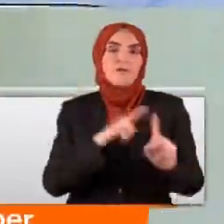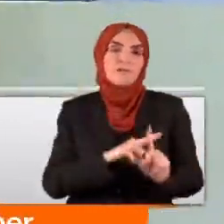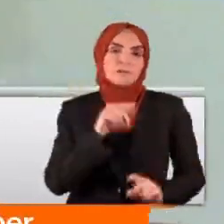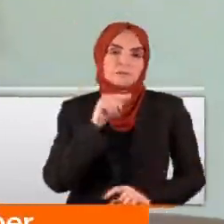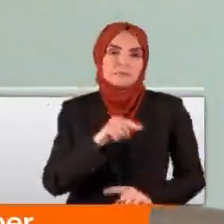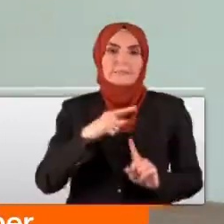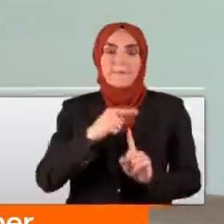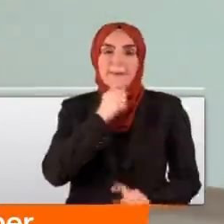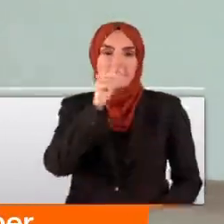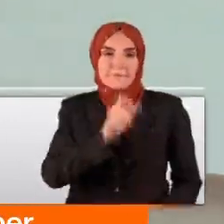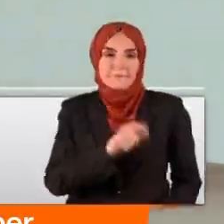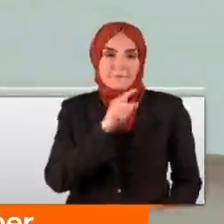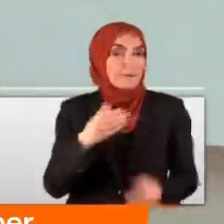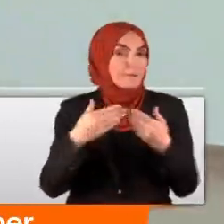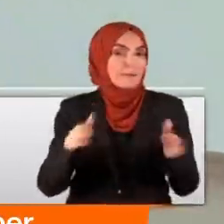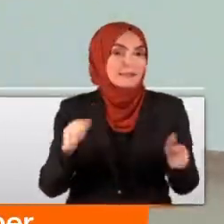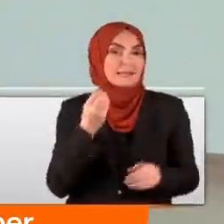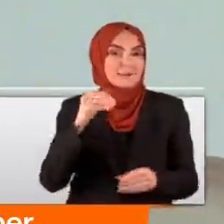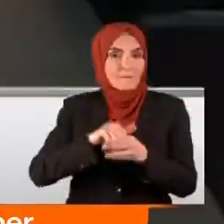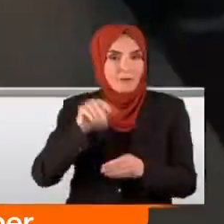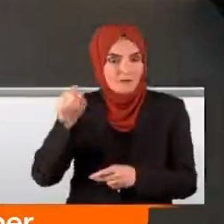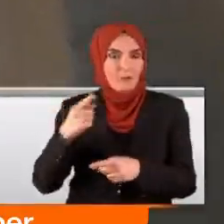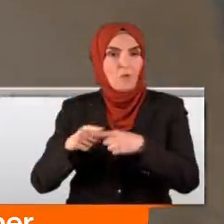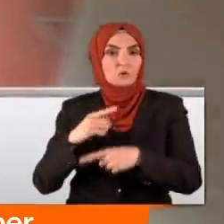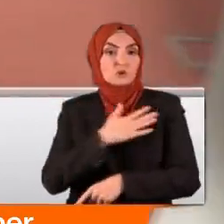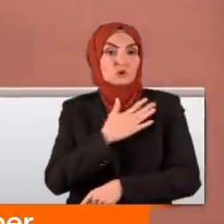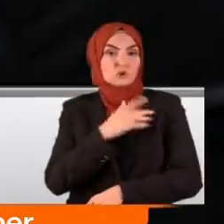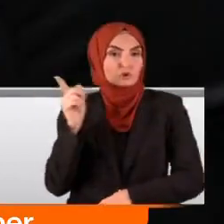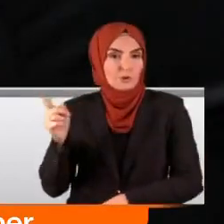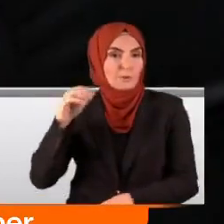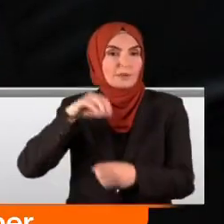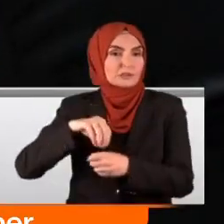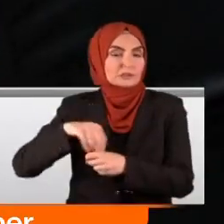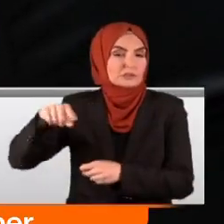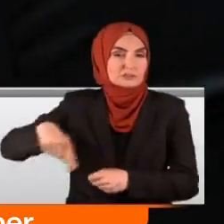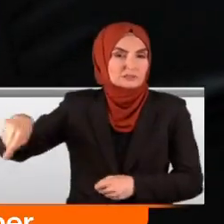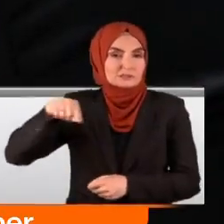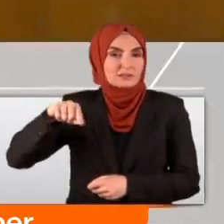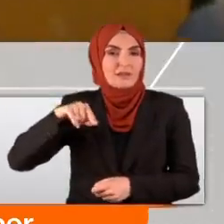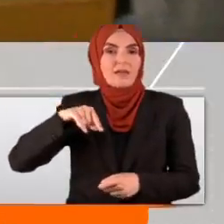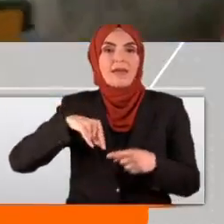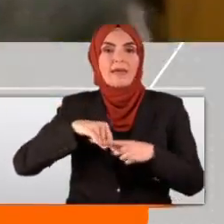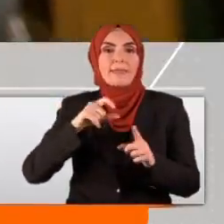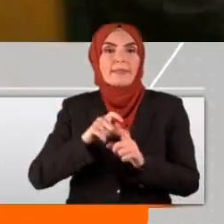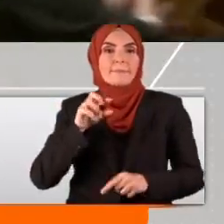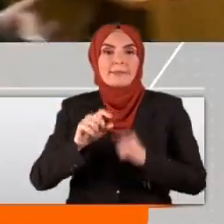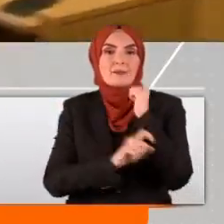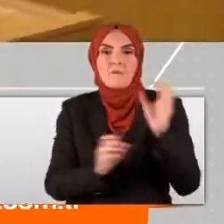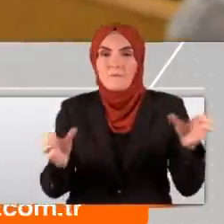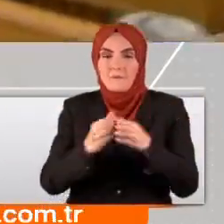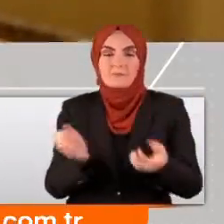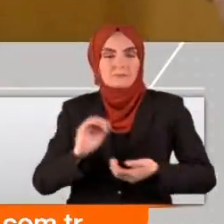Akkal ayrıldığı İyi Parti ve ortağı CHP'nin iç yüzünü terör örgütleriyle işbirliği yaptığını öne sürdü. FETÖ'sü,